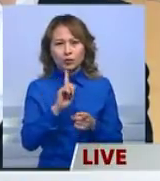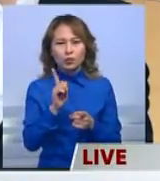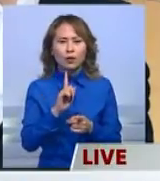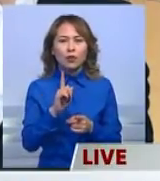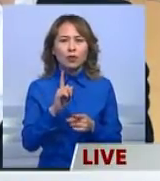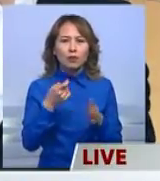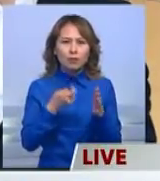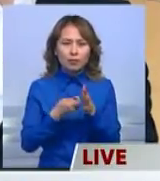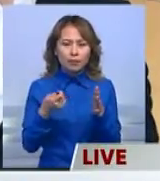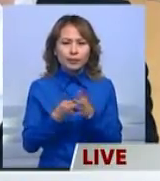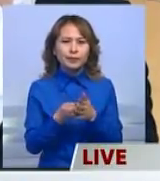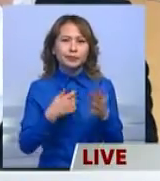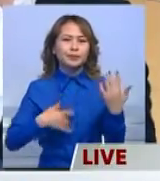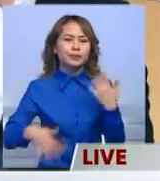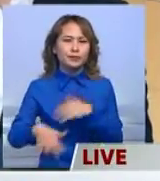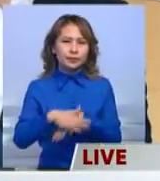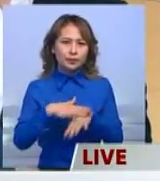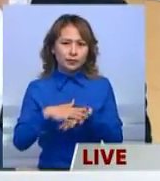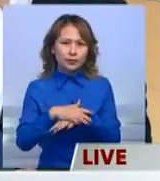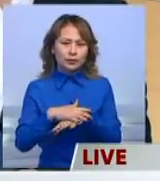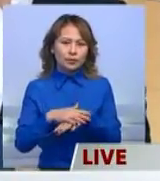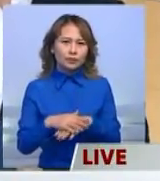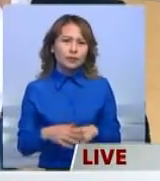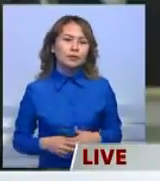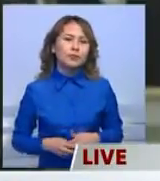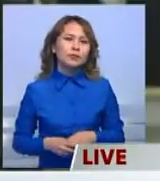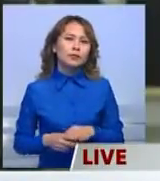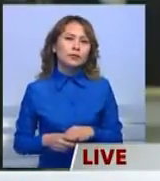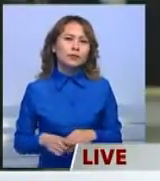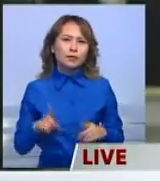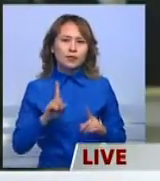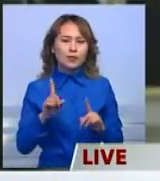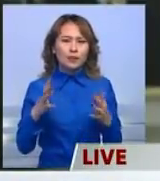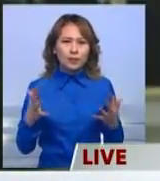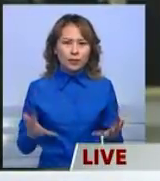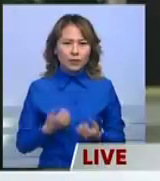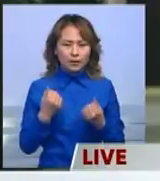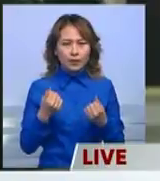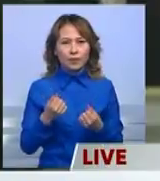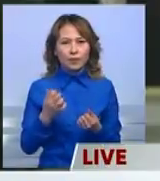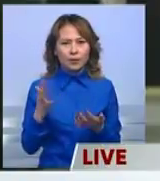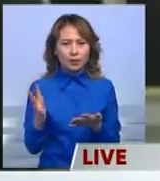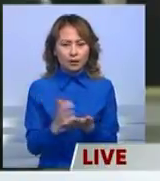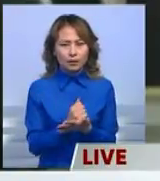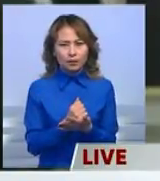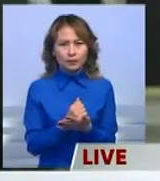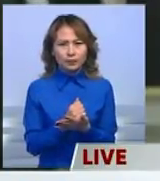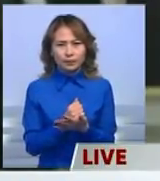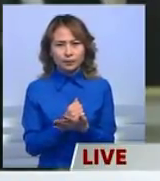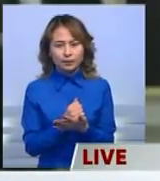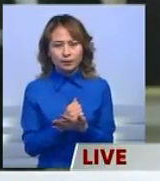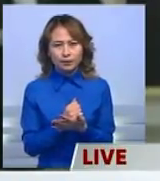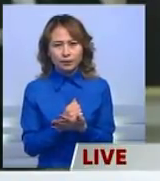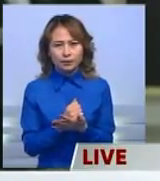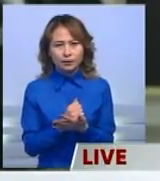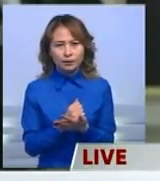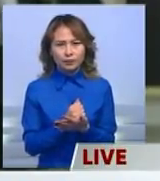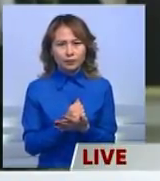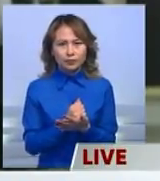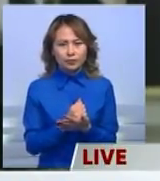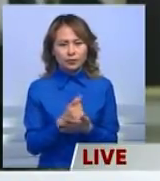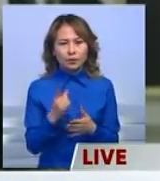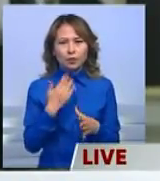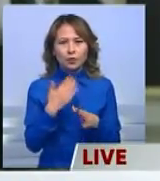біздің халқымызбен бірге жеп, соны аман есен қыстан өткізіп, кейін өздері баспаналы болуына